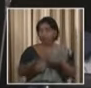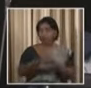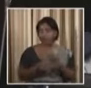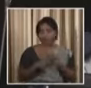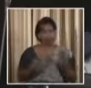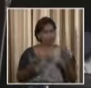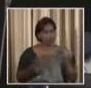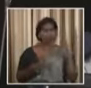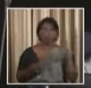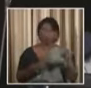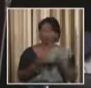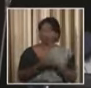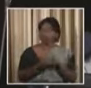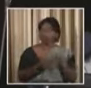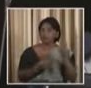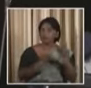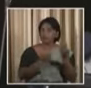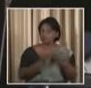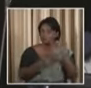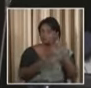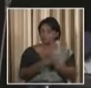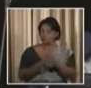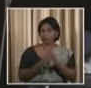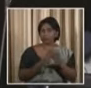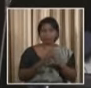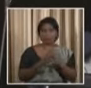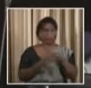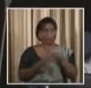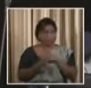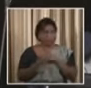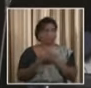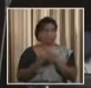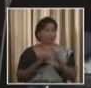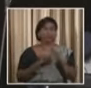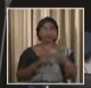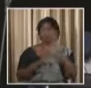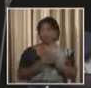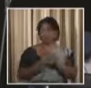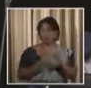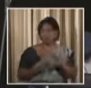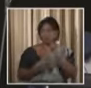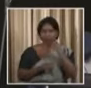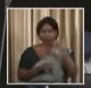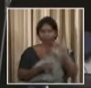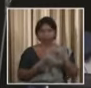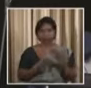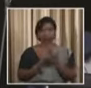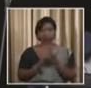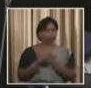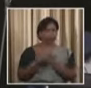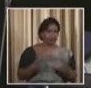නැහැ ඒක නිසා ඒ දෙන ප්‍රකාශනවල වළංගුභාවයක් තිබෙන්නත් ඒ ප්‍රකාශනවල අසත්‍ය කරුණු තිබුණොත් වක්‍ර